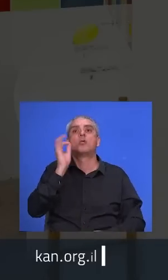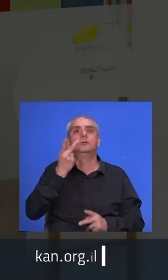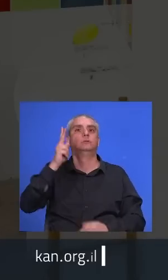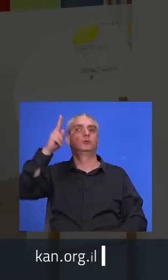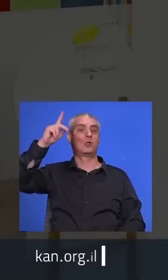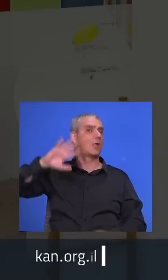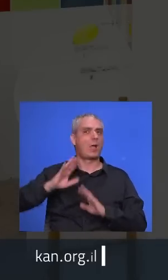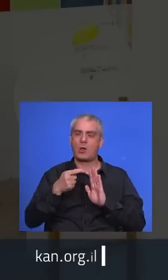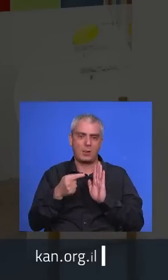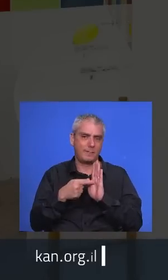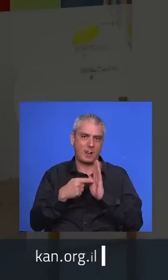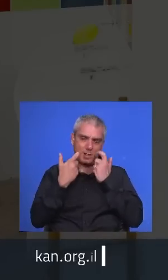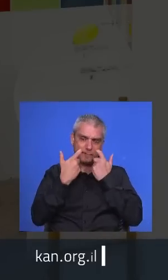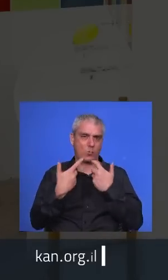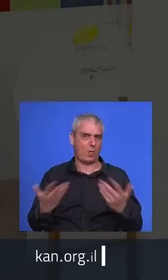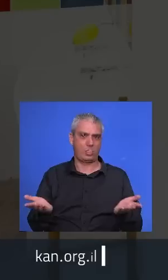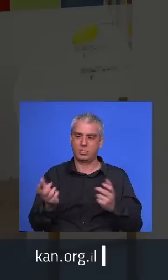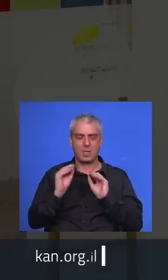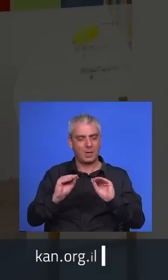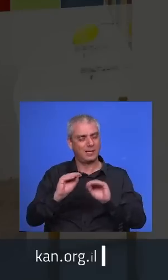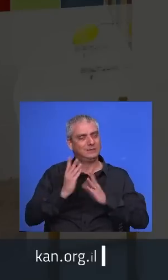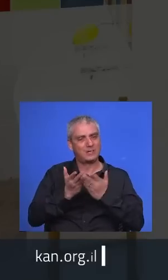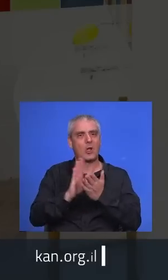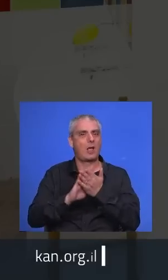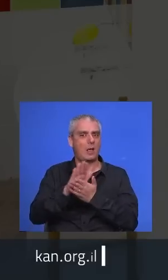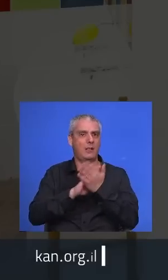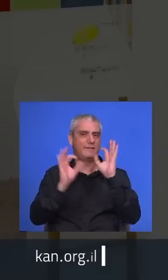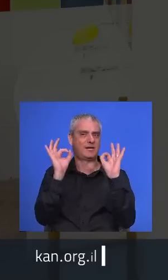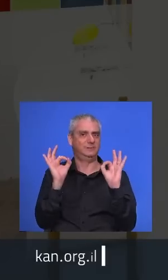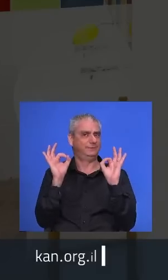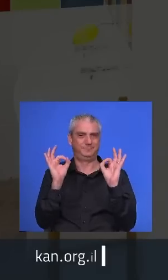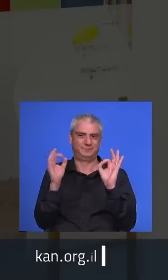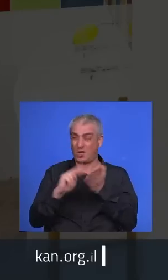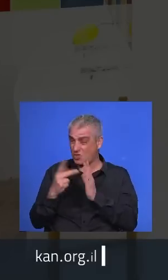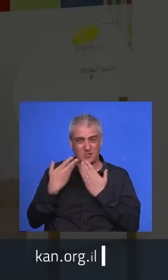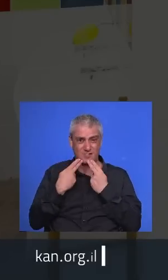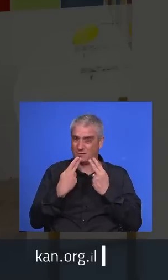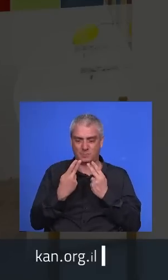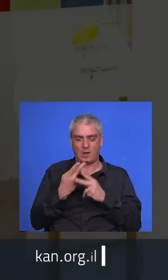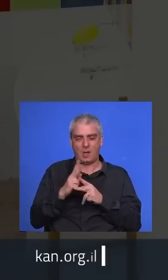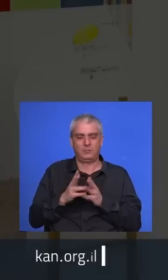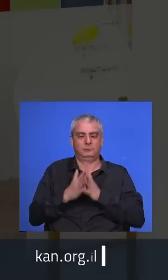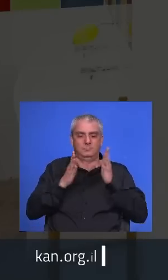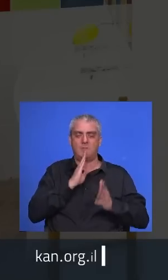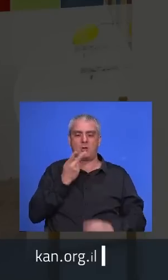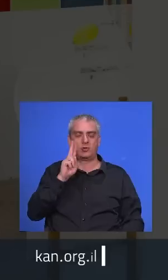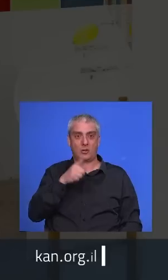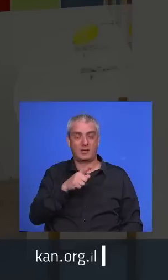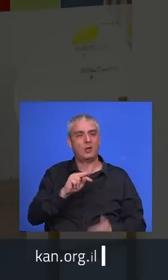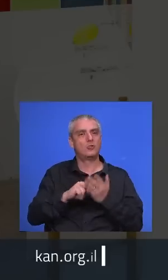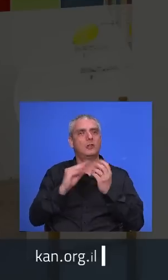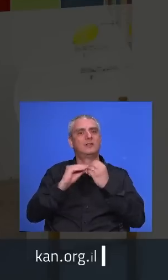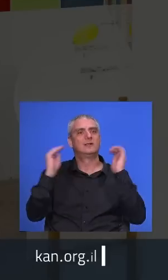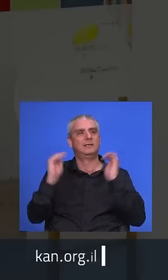זה בגלל שאין פיקוח, אין הכשרות לסייעות, אין כלום. התוכנית הזאת לא תפתור את הבעיה הזאת בכלל, היא רק תגדיל. דבר נוסף, התוכנית תצמצם את היצע